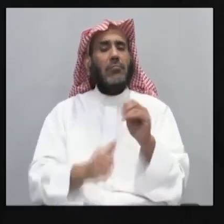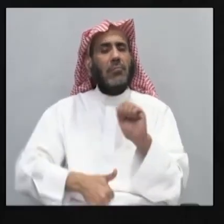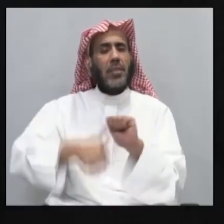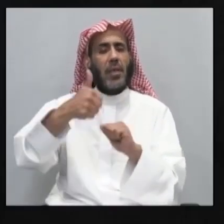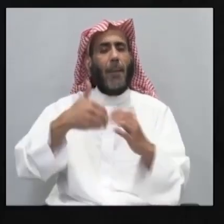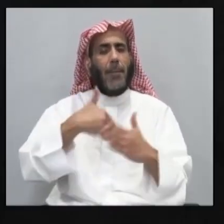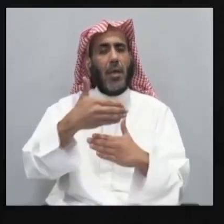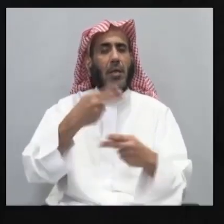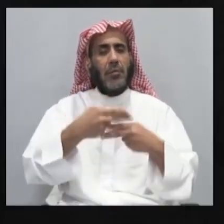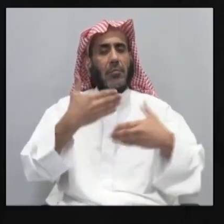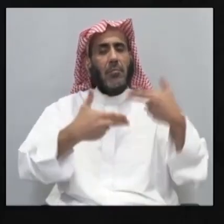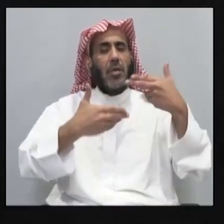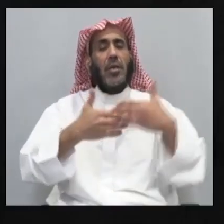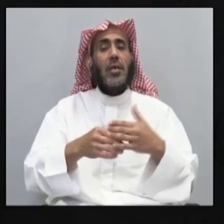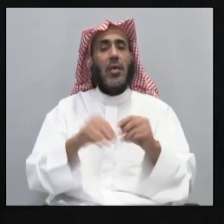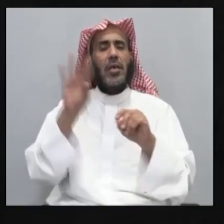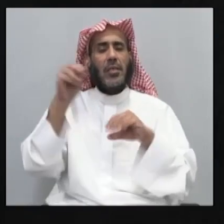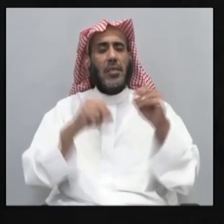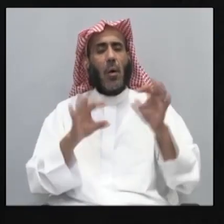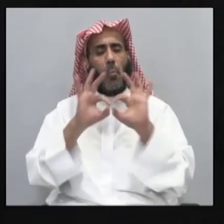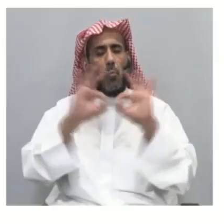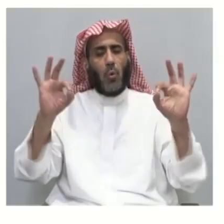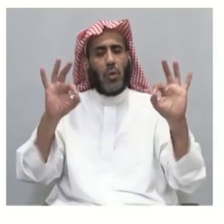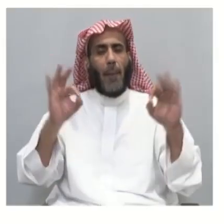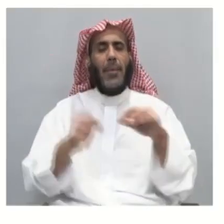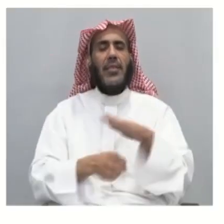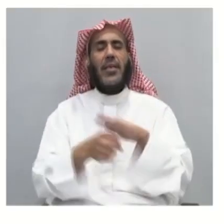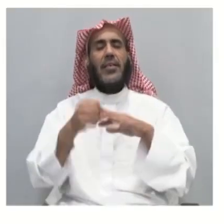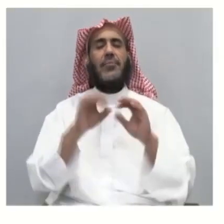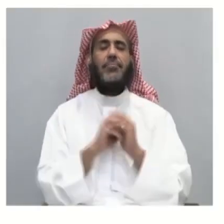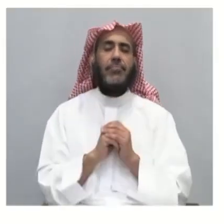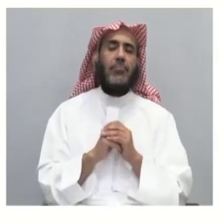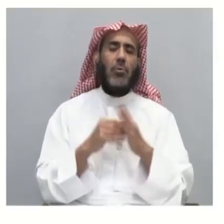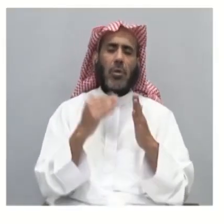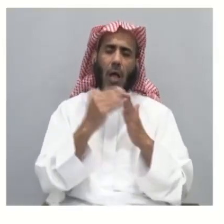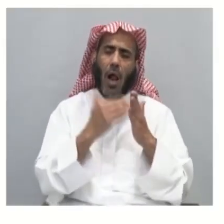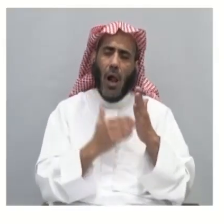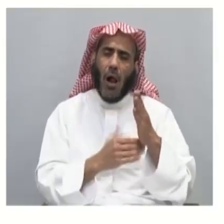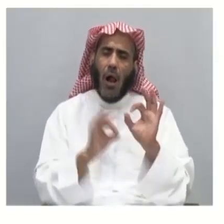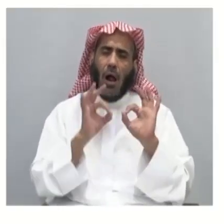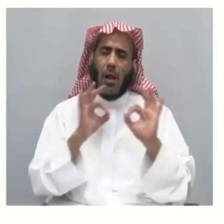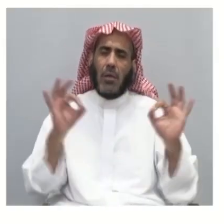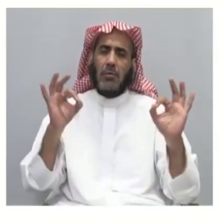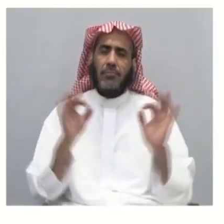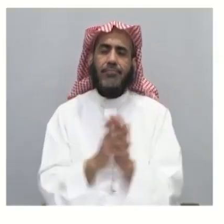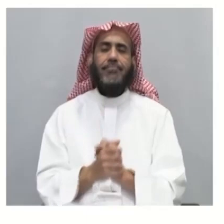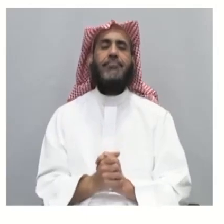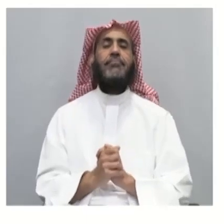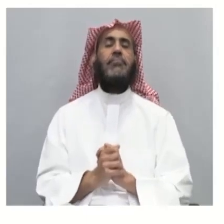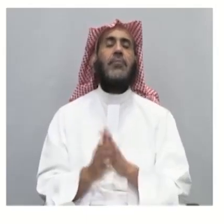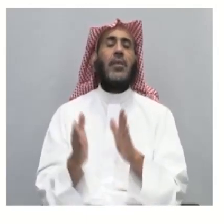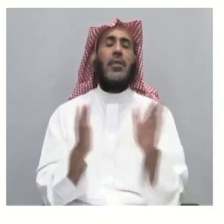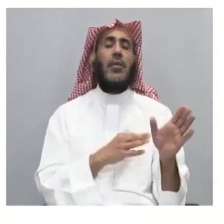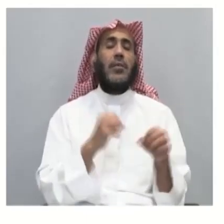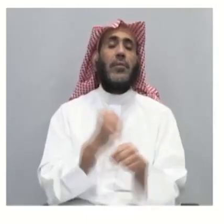بعد ذلك ان تبني قصه مكتمله الاركان تبني بعد ذلك قصه مكتمله الاركان في